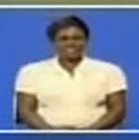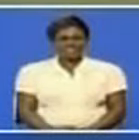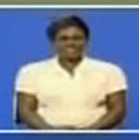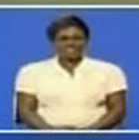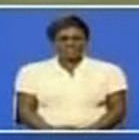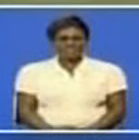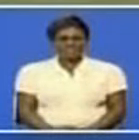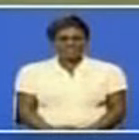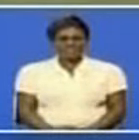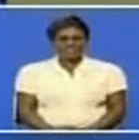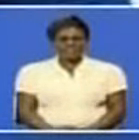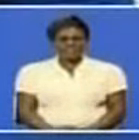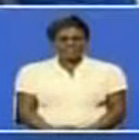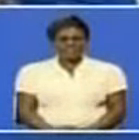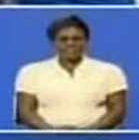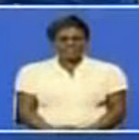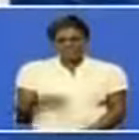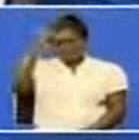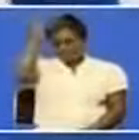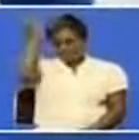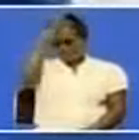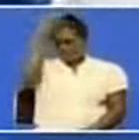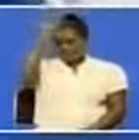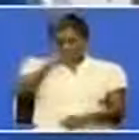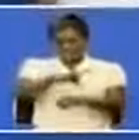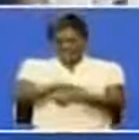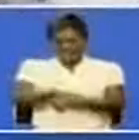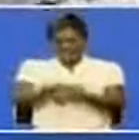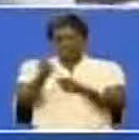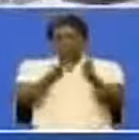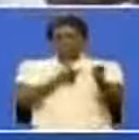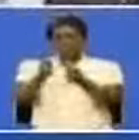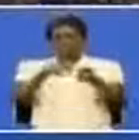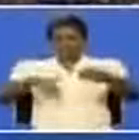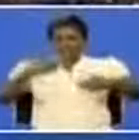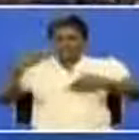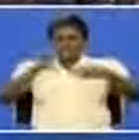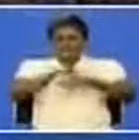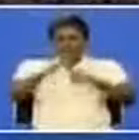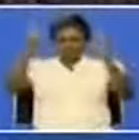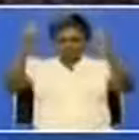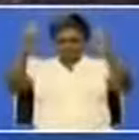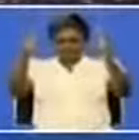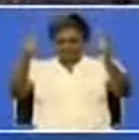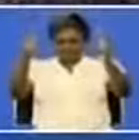Kimani. It is a post on the other side. Bandari walifanikiwa kudhibiti mchezo na kuibuka washindi wa taji hilo